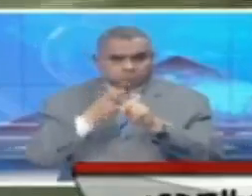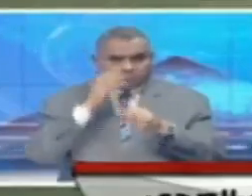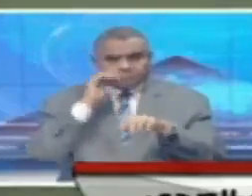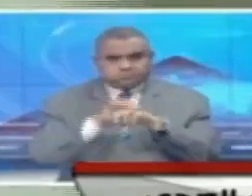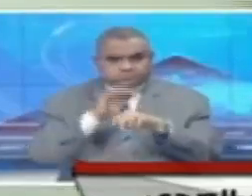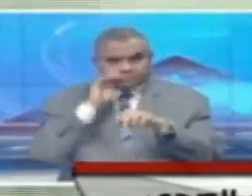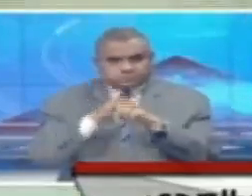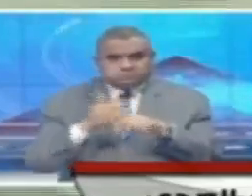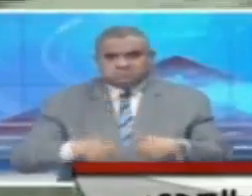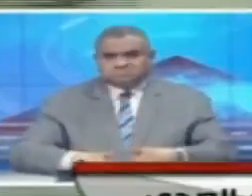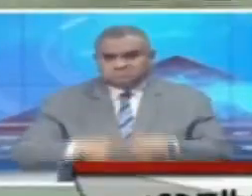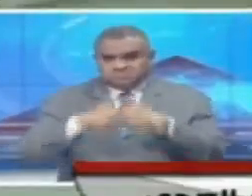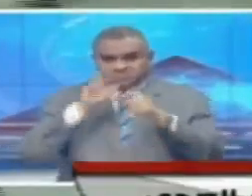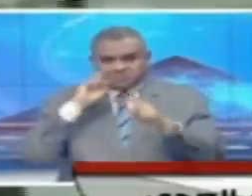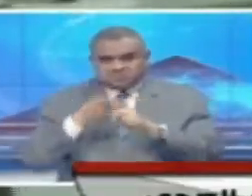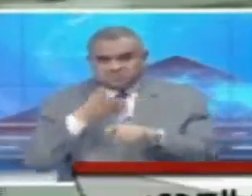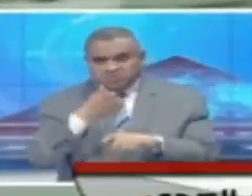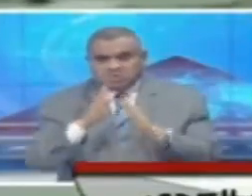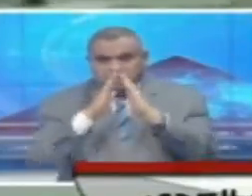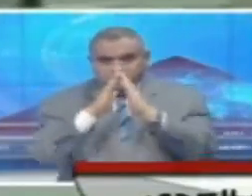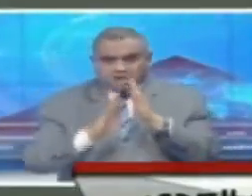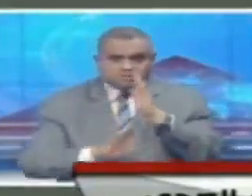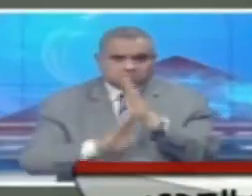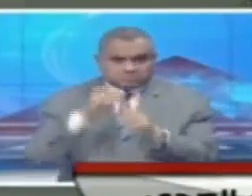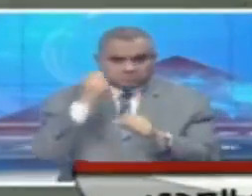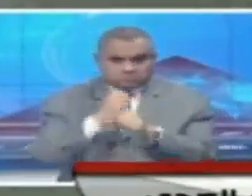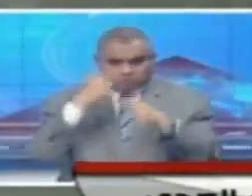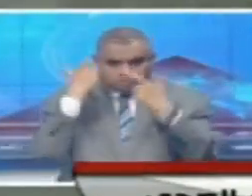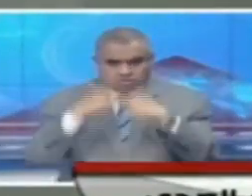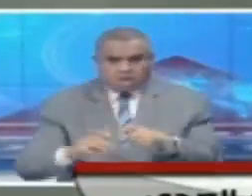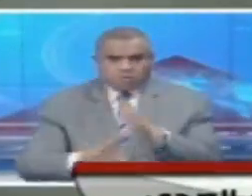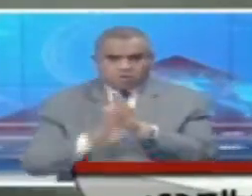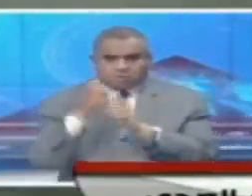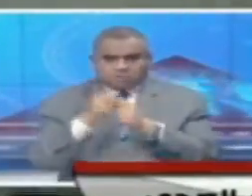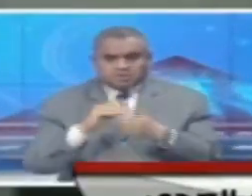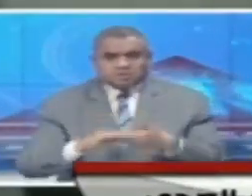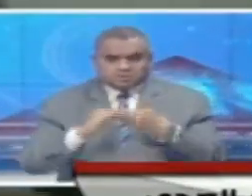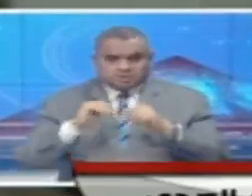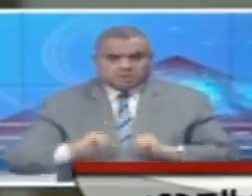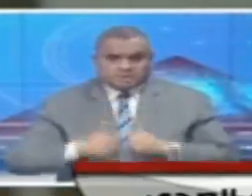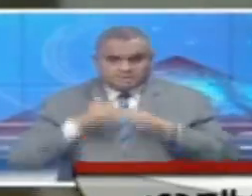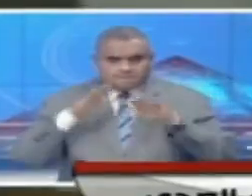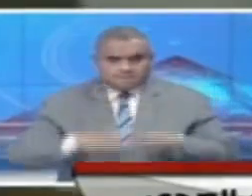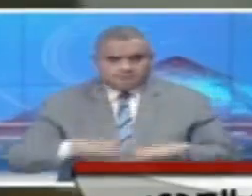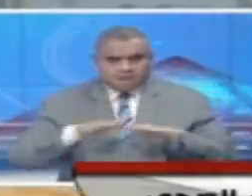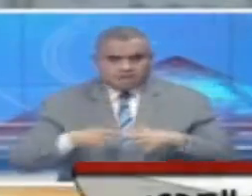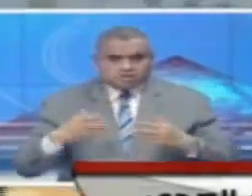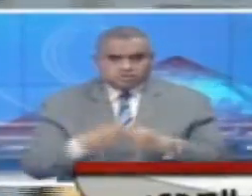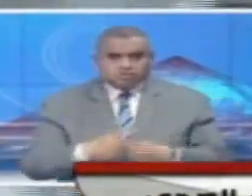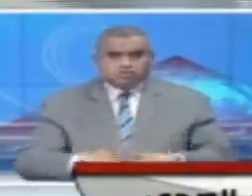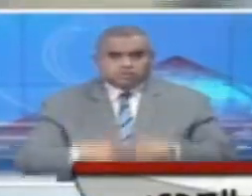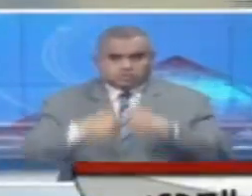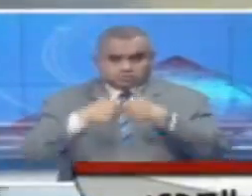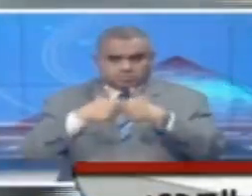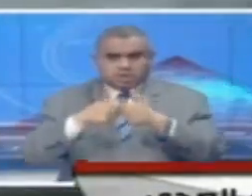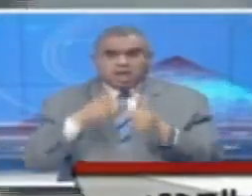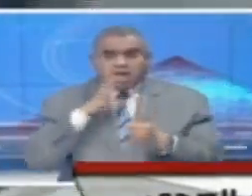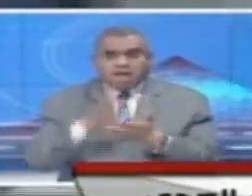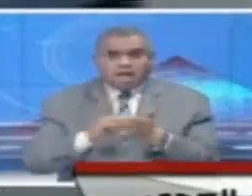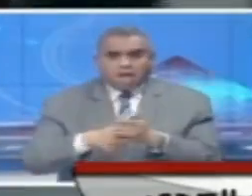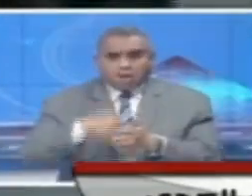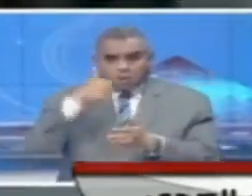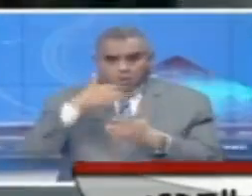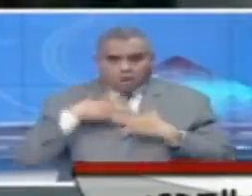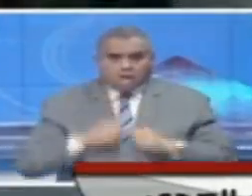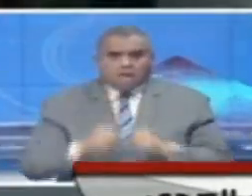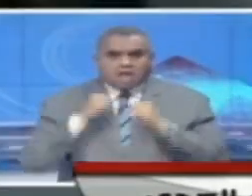المواطنين ويتأكدون أن الدولة تبذل قصارى جهدها لدفع مستوى معيشتهم، وعلى رأس تلك الأولويات صحة